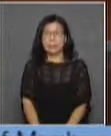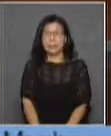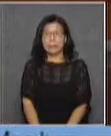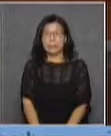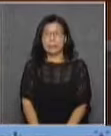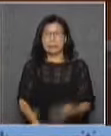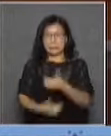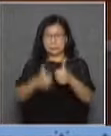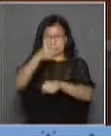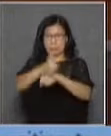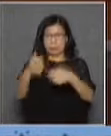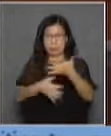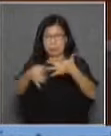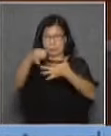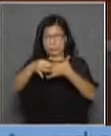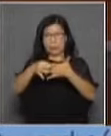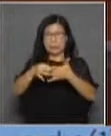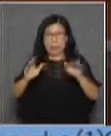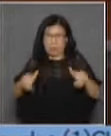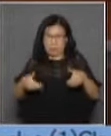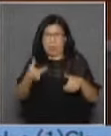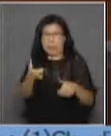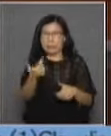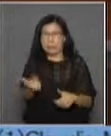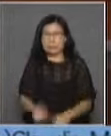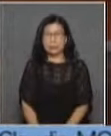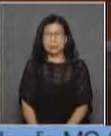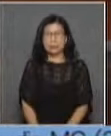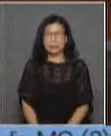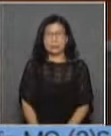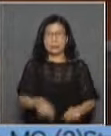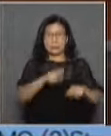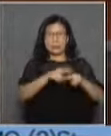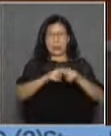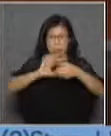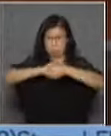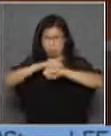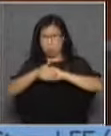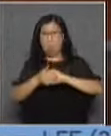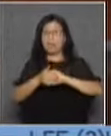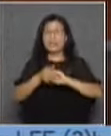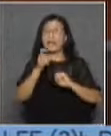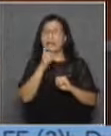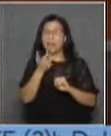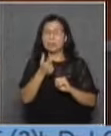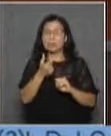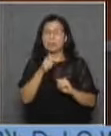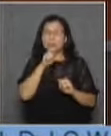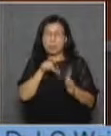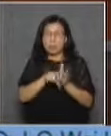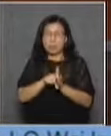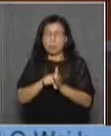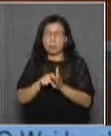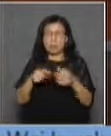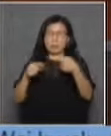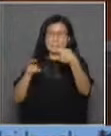升官发财。發大達啦，係咪？李嘉話：哇，中國係全世界最多嘅億萬富豪